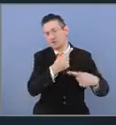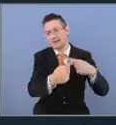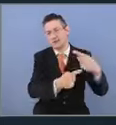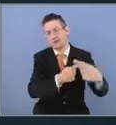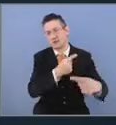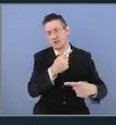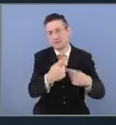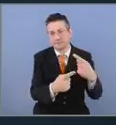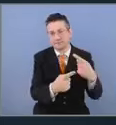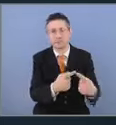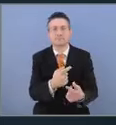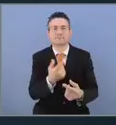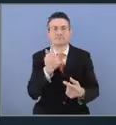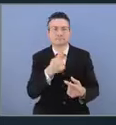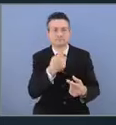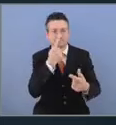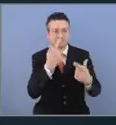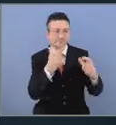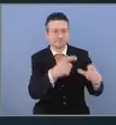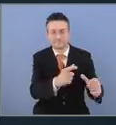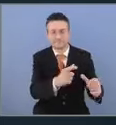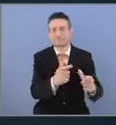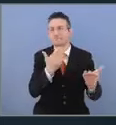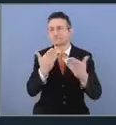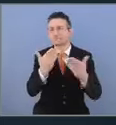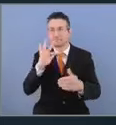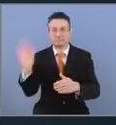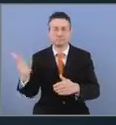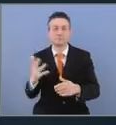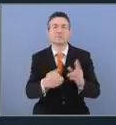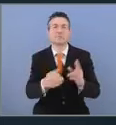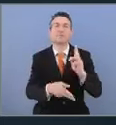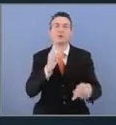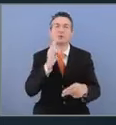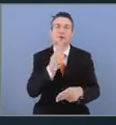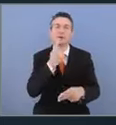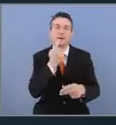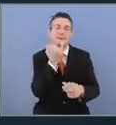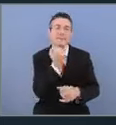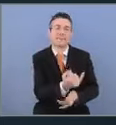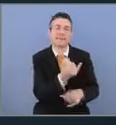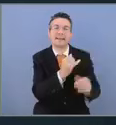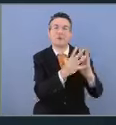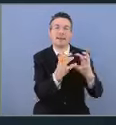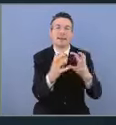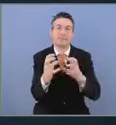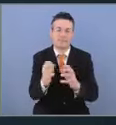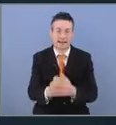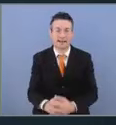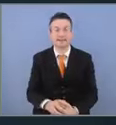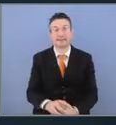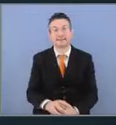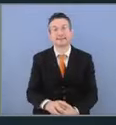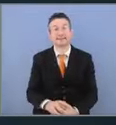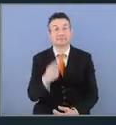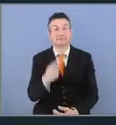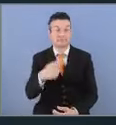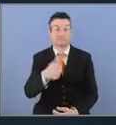rispetto ad altri, soprattutto da parte delle piccole imprese. Quindi questo è il primo punto. Secondo